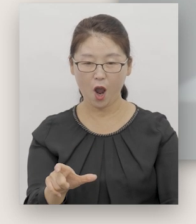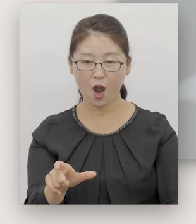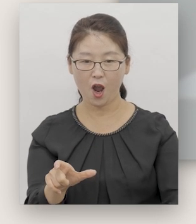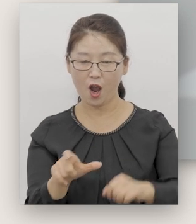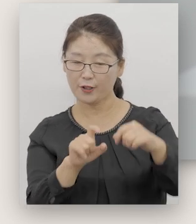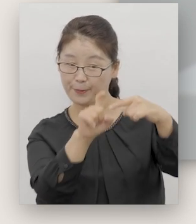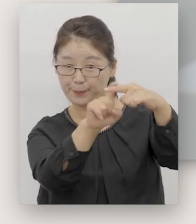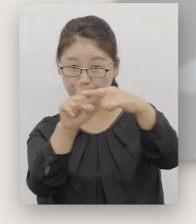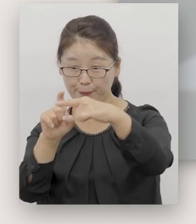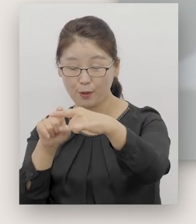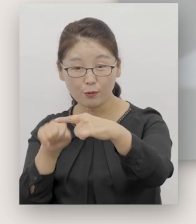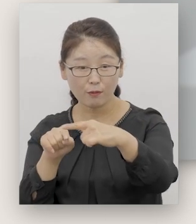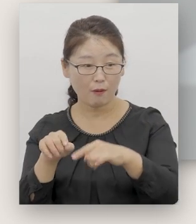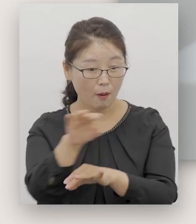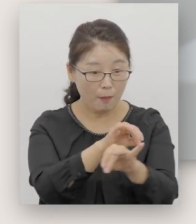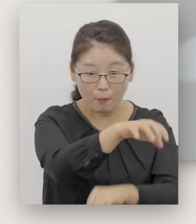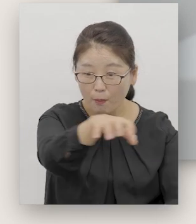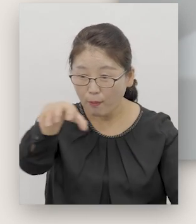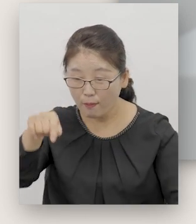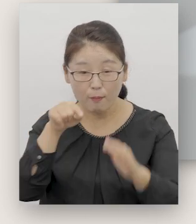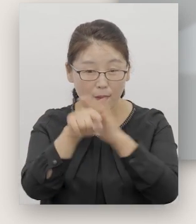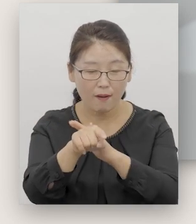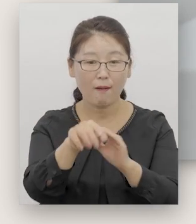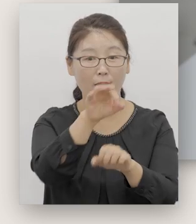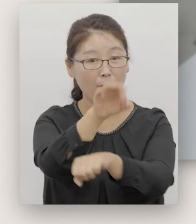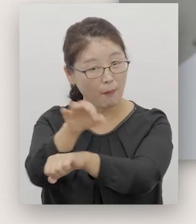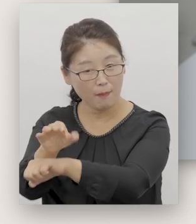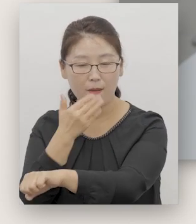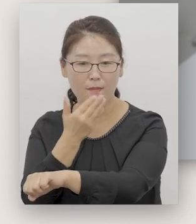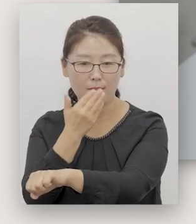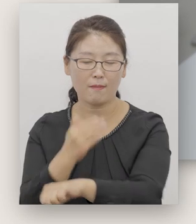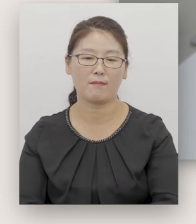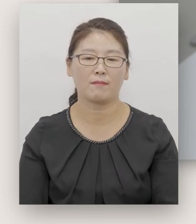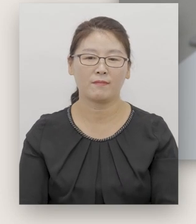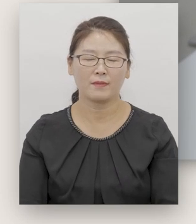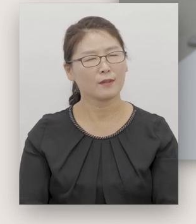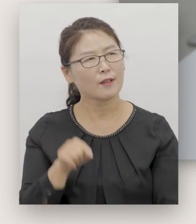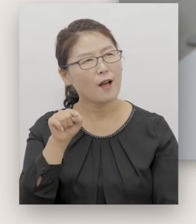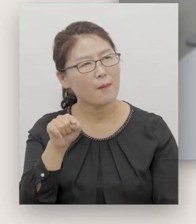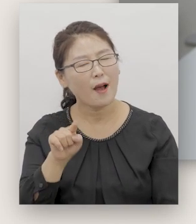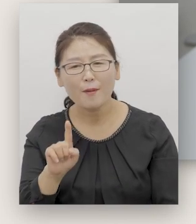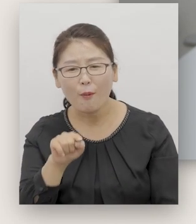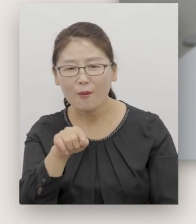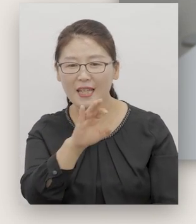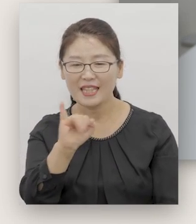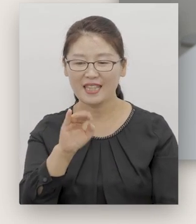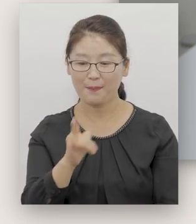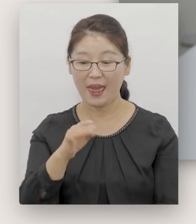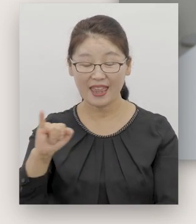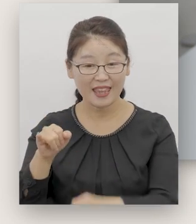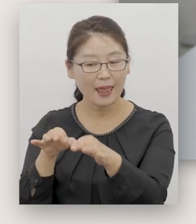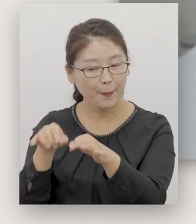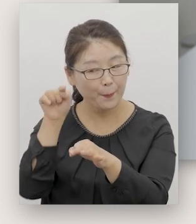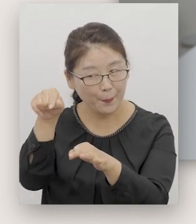병거리인데요. 당시 어느 백화점에 가도 아주 손쉽게 구할 수 있는 병거리였다고 합니다. 또 제가 듣기로는 이베이에